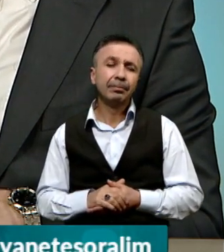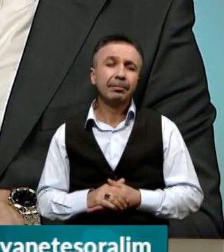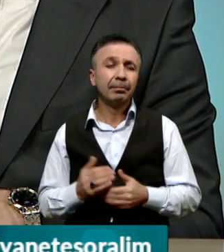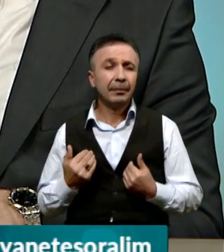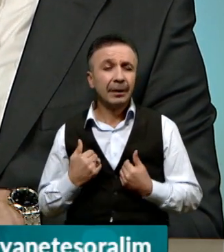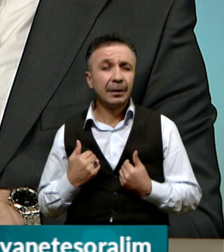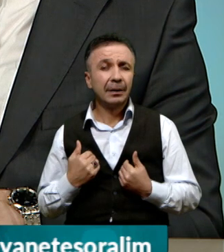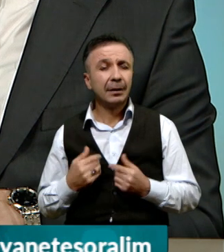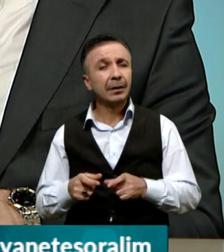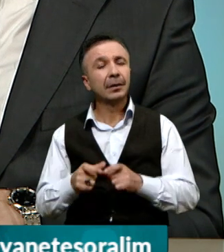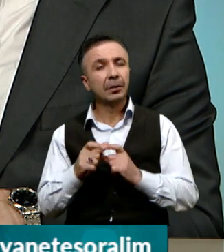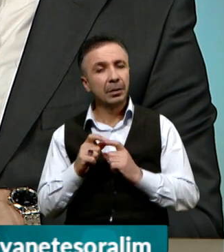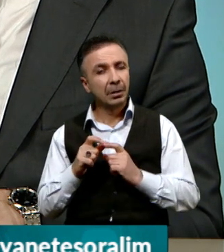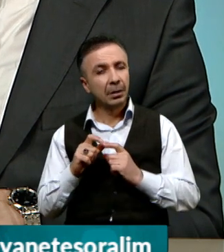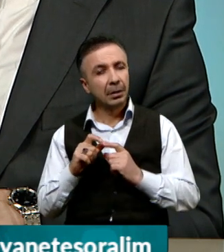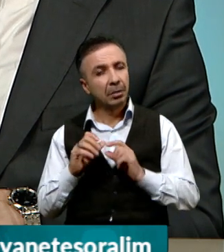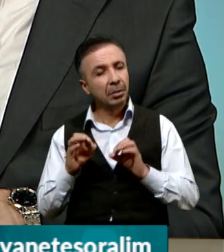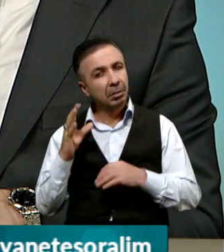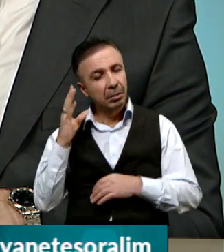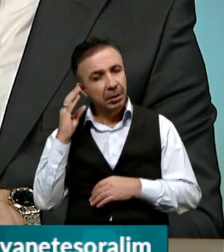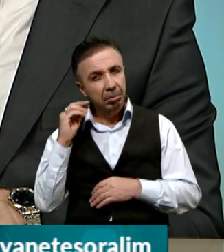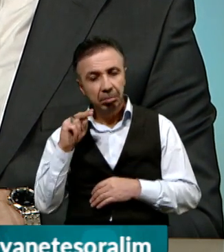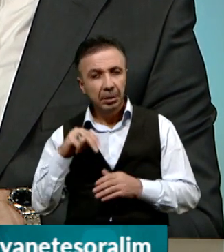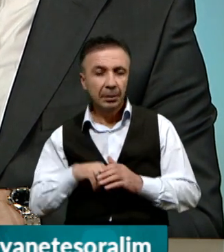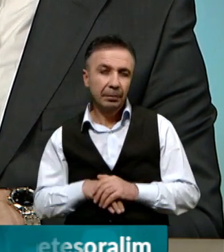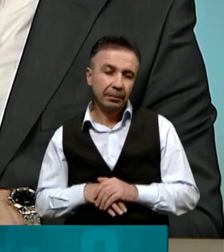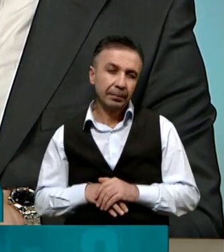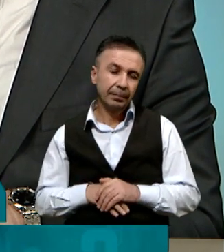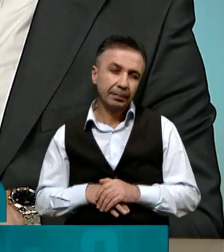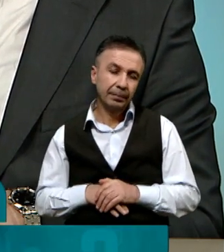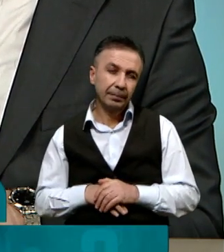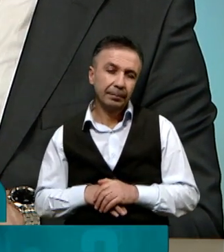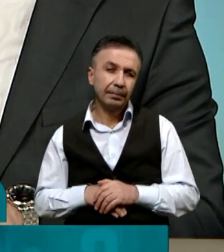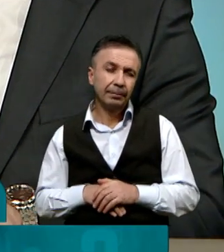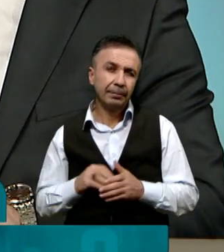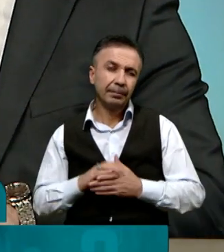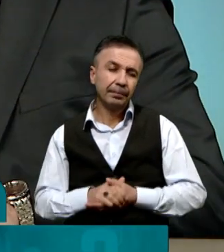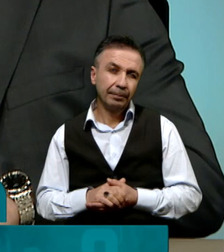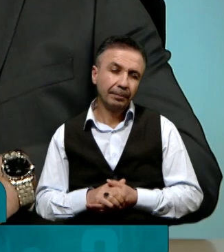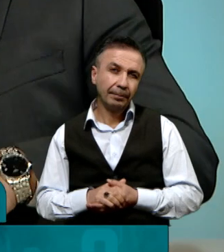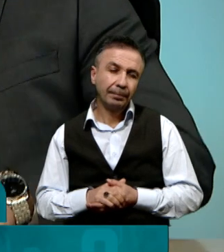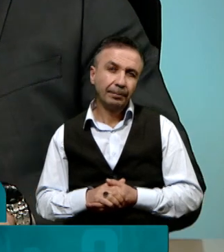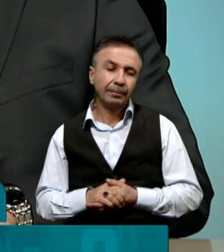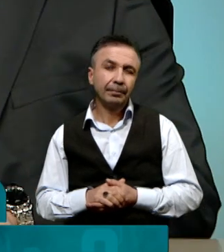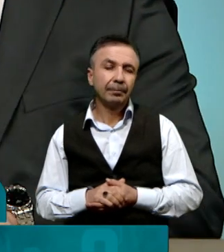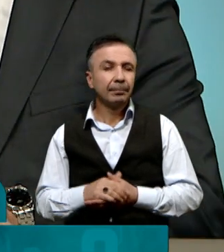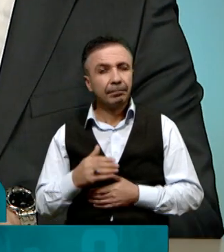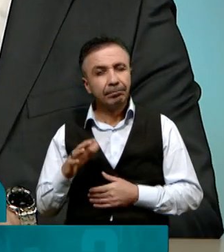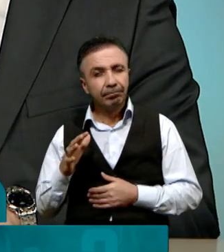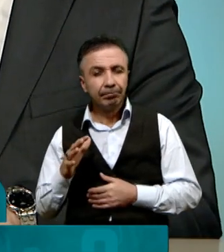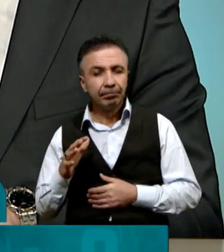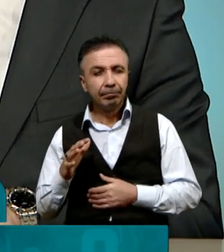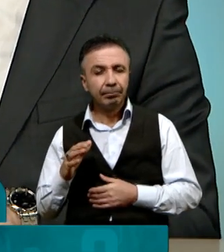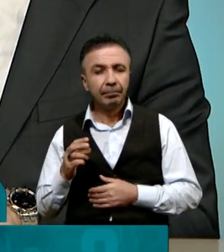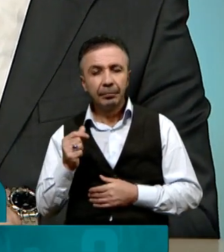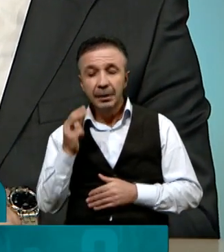sanki soruda şöyle bir şey de anladım mı bilmiyorum. Onu mu soracaksınız? Siz soracağınızı sorun ben. Bence evet. Ben de şöyle dedim. Hani muhtemeldir ki nisap